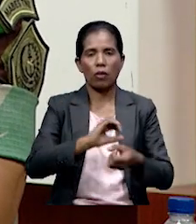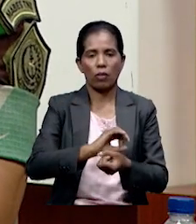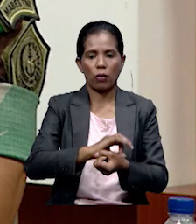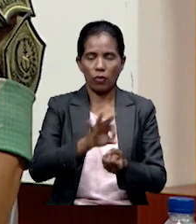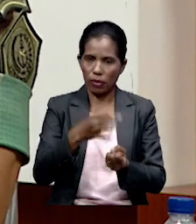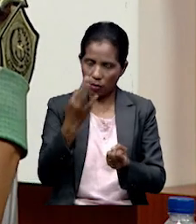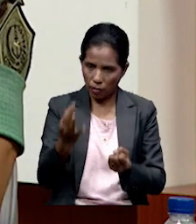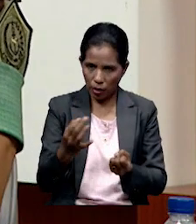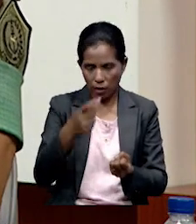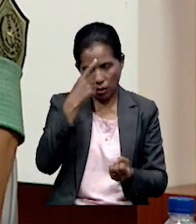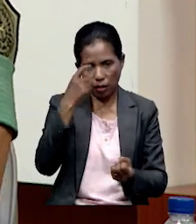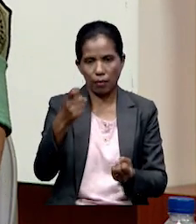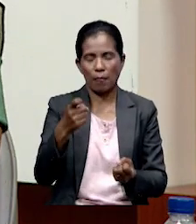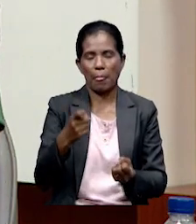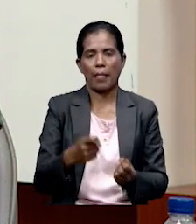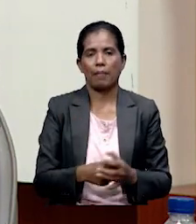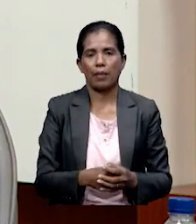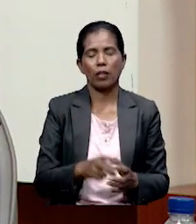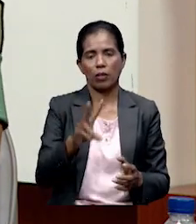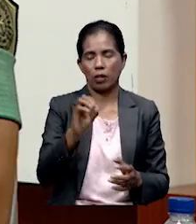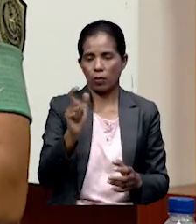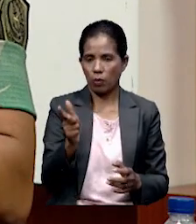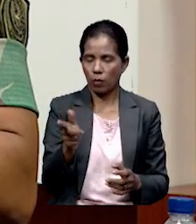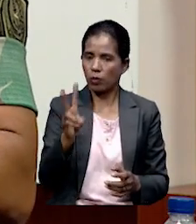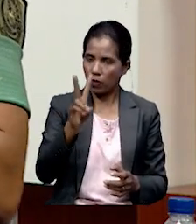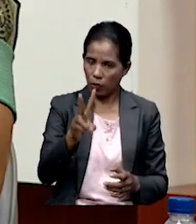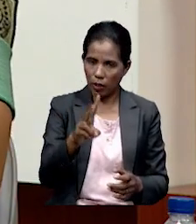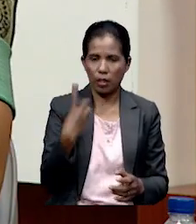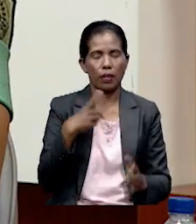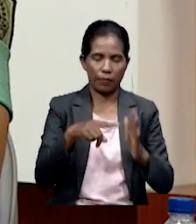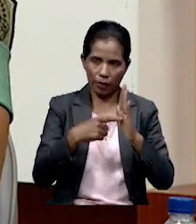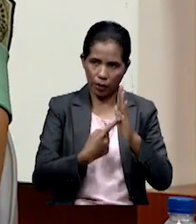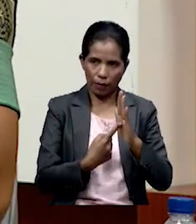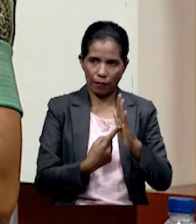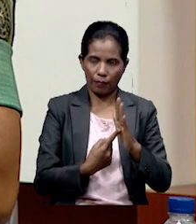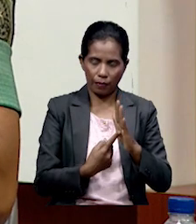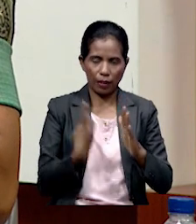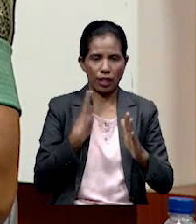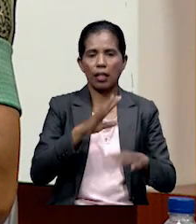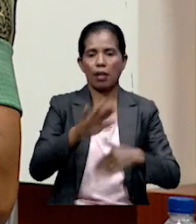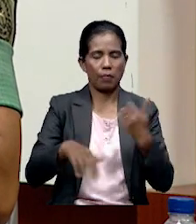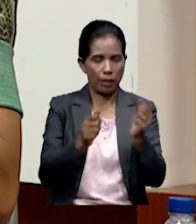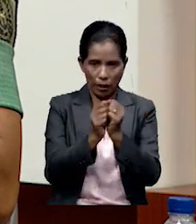27 22 tahun ini kita mulai lagi nah kalau dilihat dari jumlah engagement